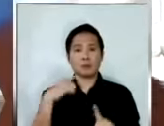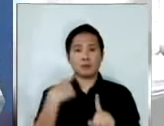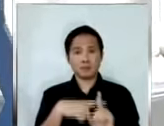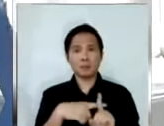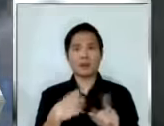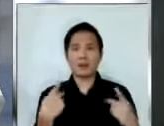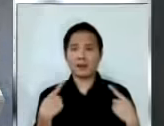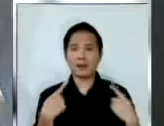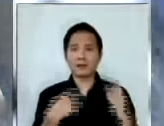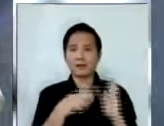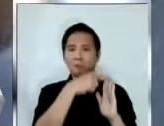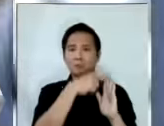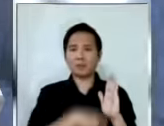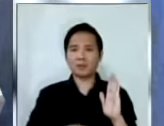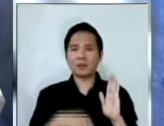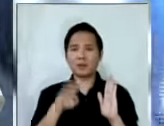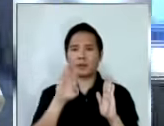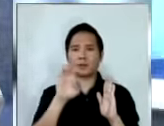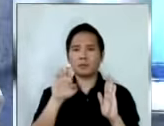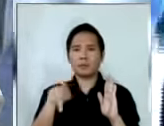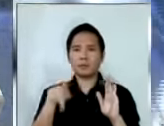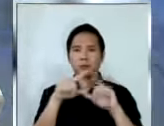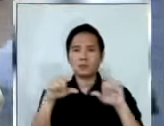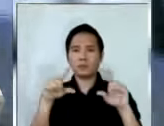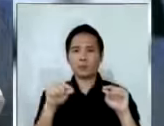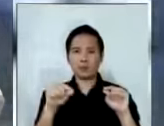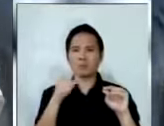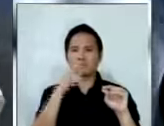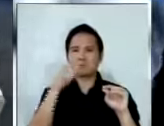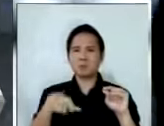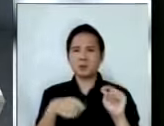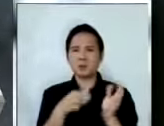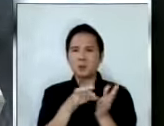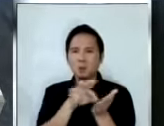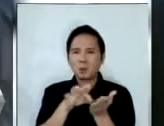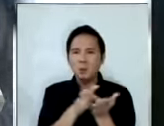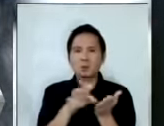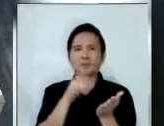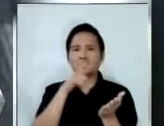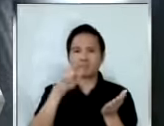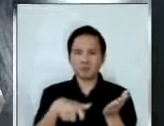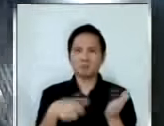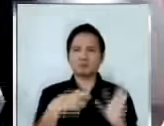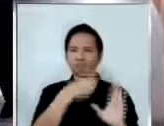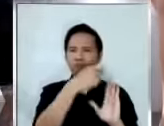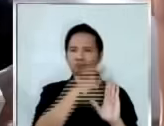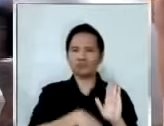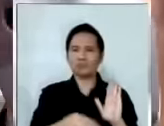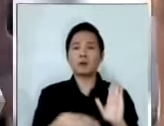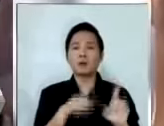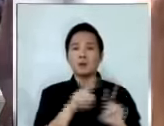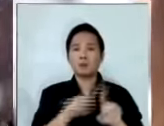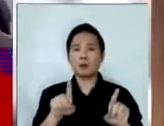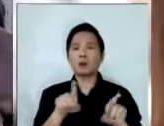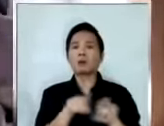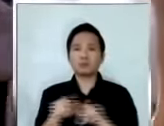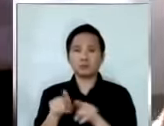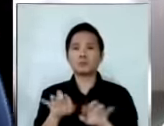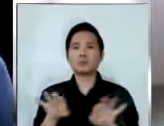cashless payment. Kapag may bagong sakay sa gitna ng biyahe, kailangan din niyang isulat ang kanyang contact details. Yung mga sumasakay mula